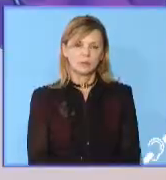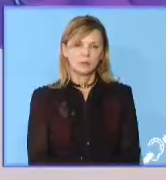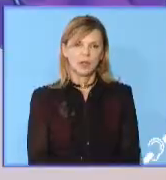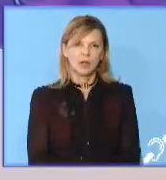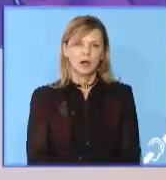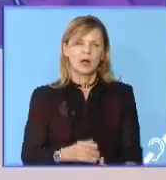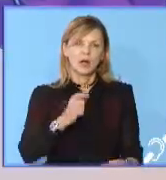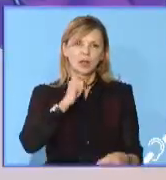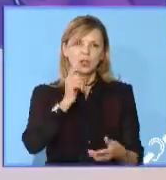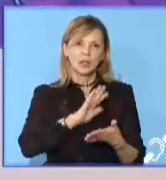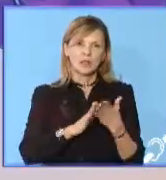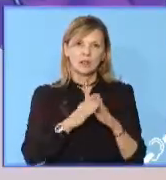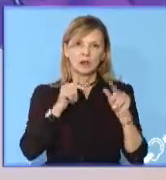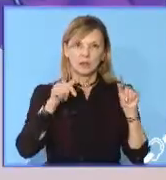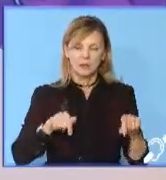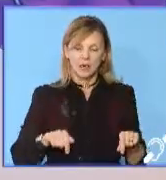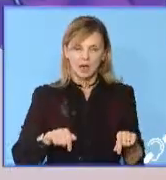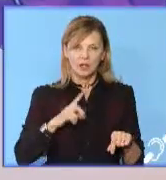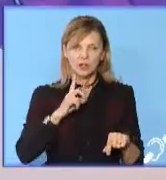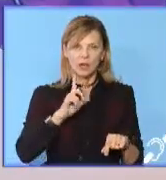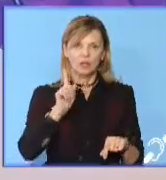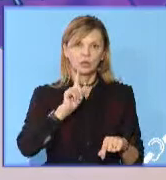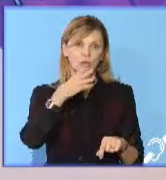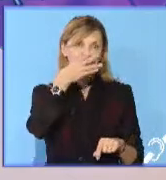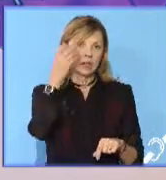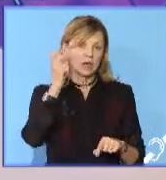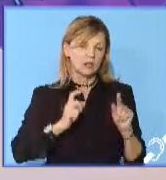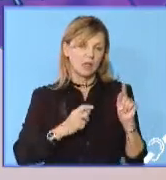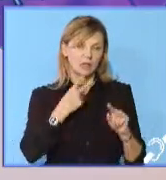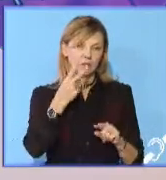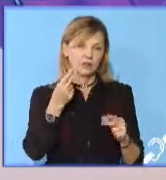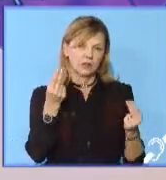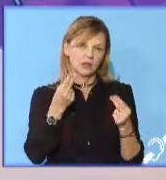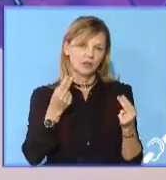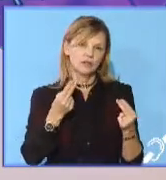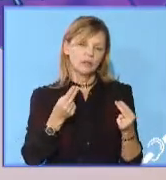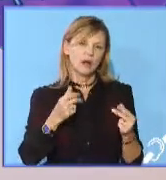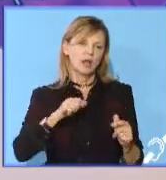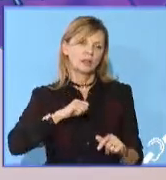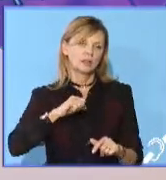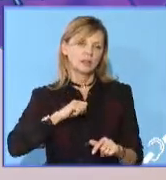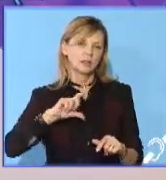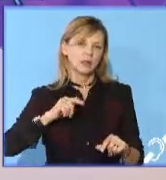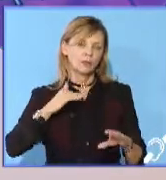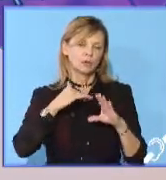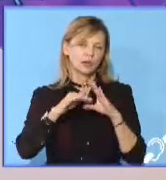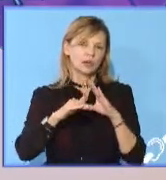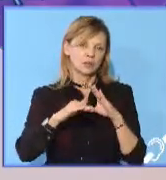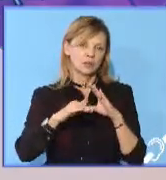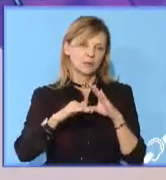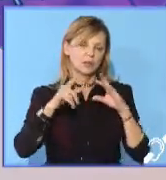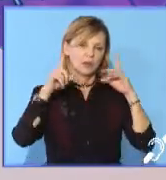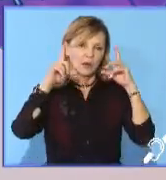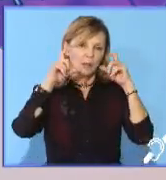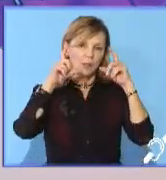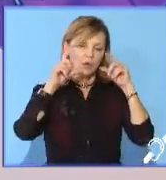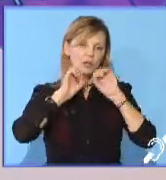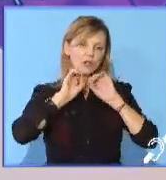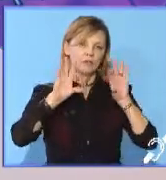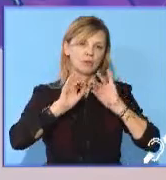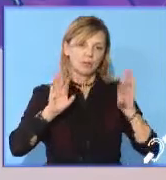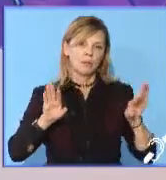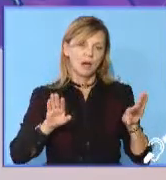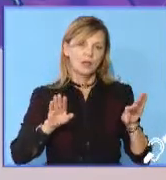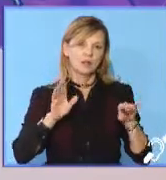Doamnelor, domnilor, telejurnalul din această seară a ajuns la final. Dacă sunteți martorii unor evenimente care pot deveni o știre, ne puteți trimite imagini și informații pe